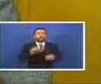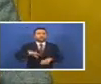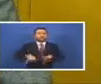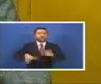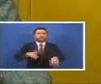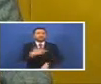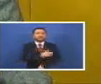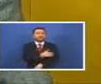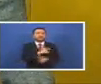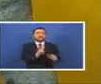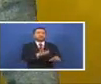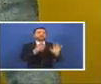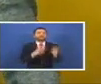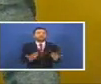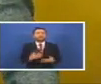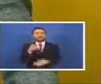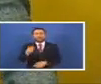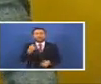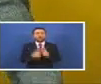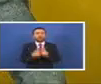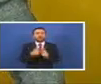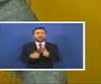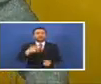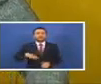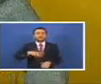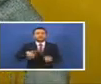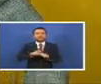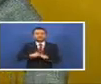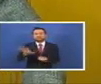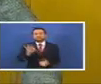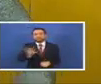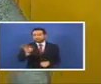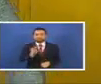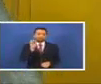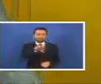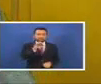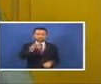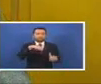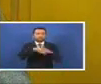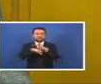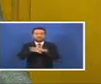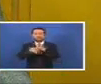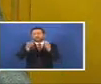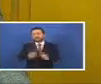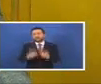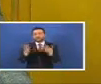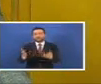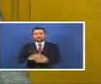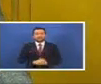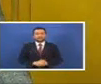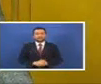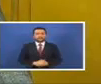çalmak zahmetine bile katlanmadan istedikleri kurum ve kuruluşlara yerleştirme operasyonunu